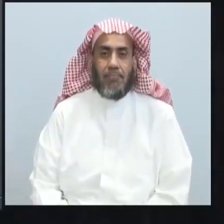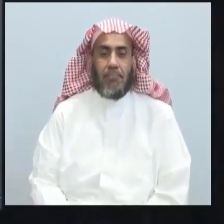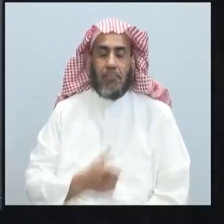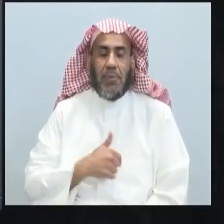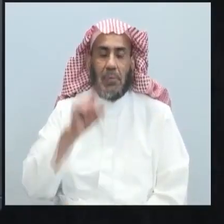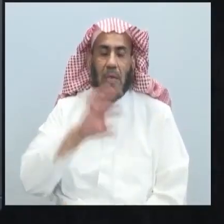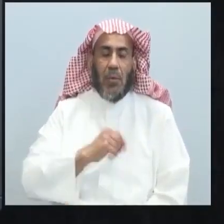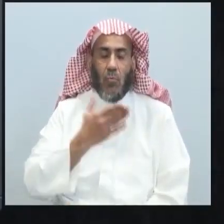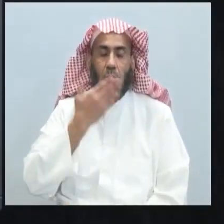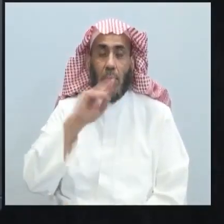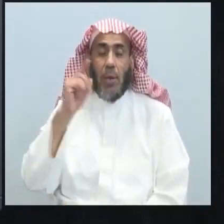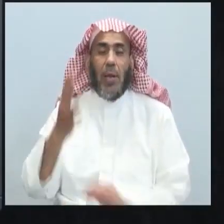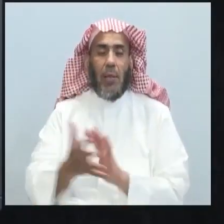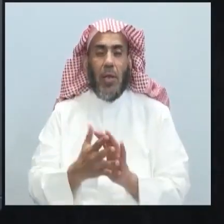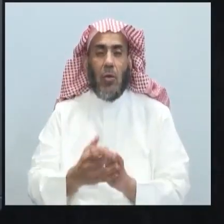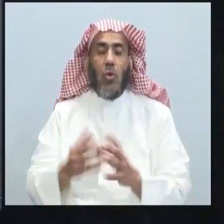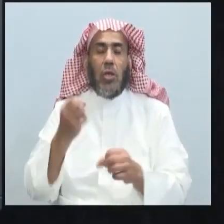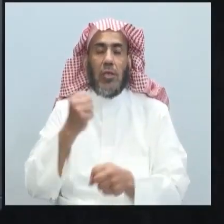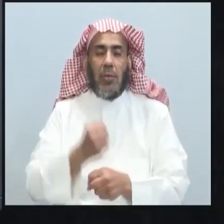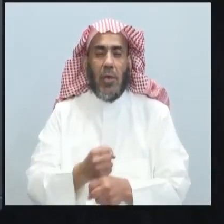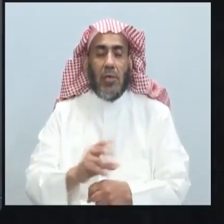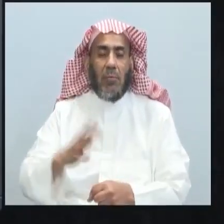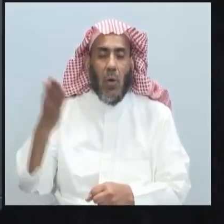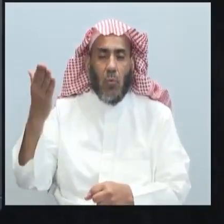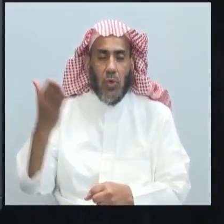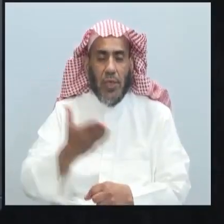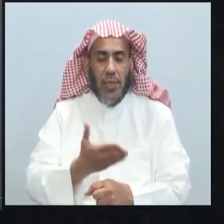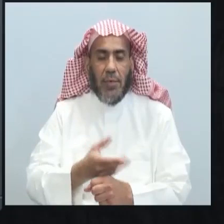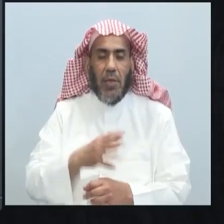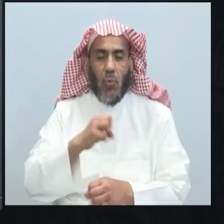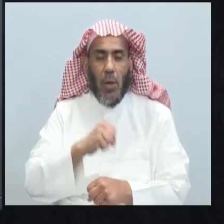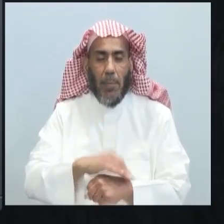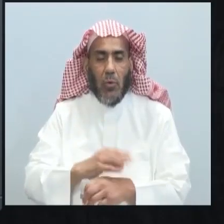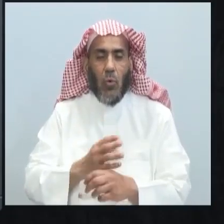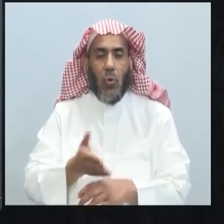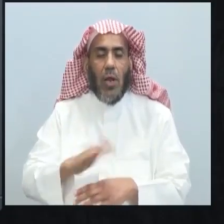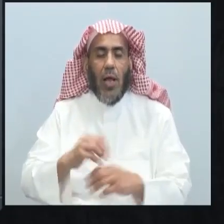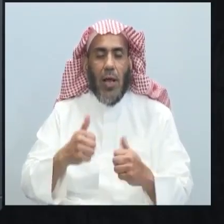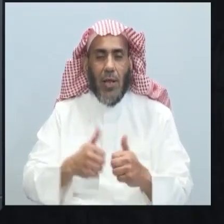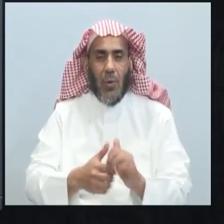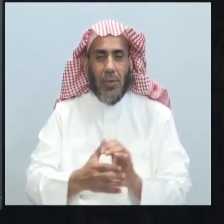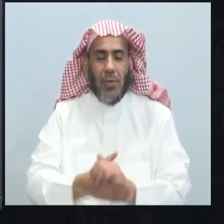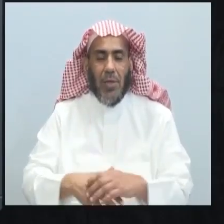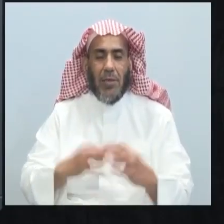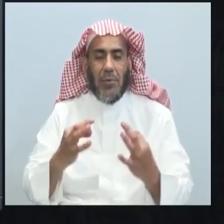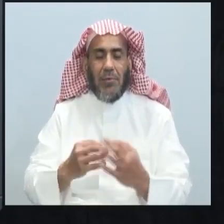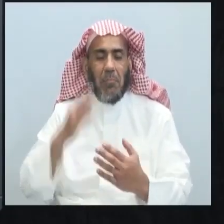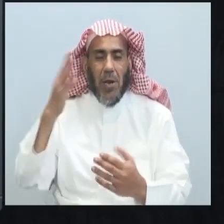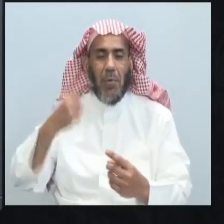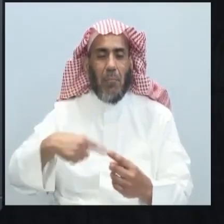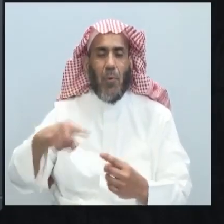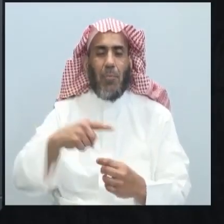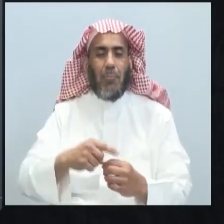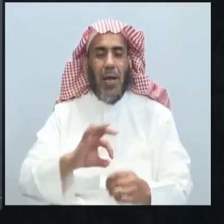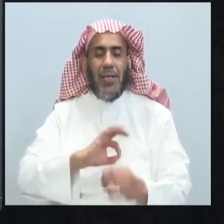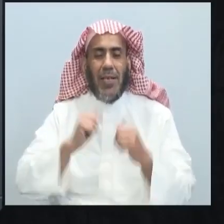بسم الله الرحمن الرحيم الحمد لله رب العالمين والصلاه والسلام على اشرف الانبياء والمرسلين نبينا محمد وعلى اله وصحبه اجمعين مرحبا بكم